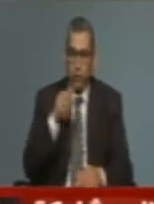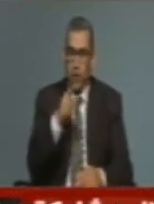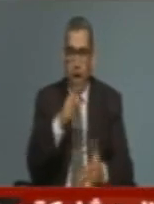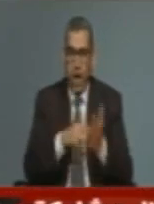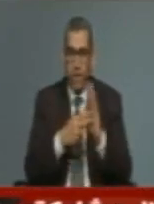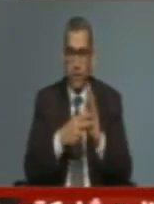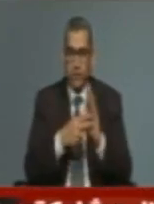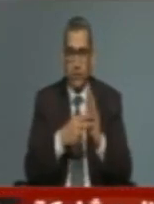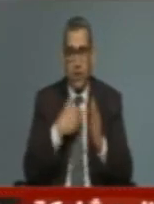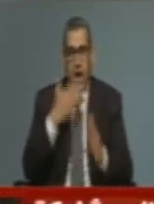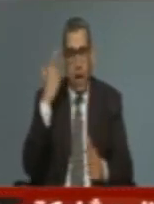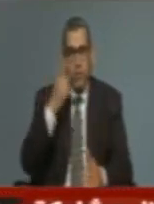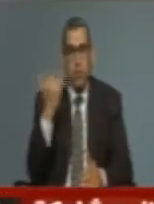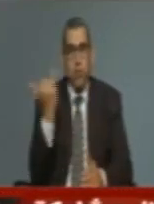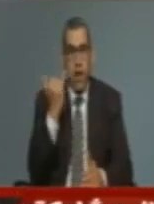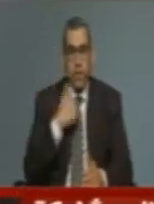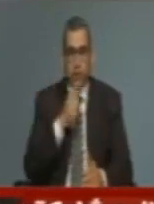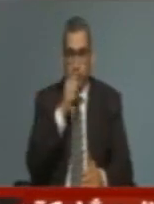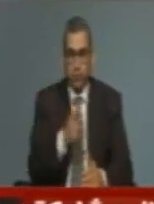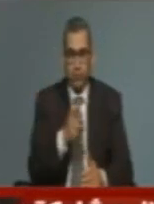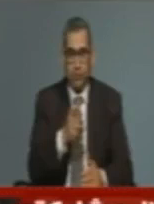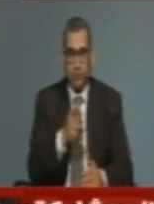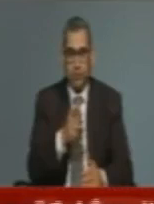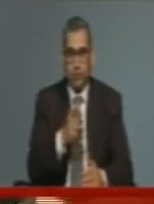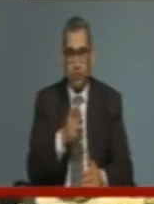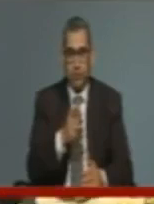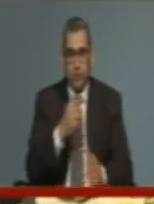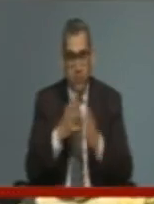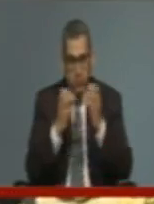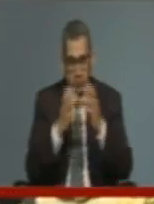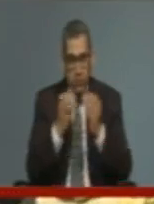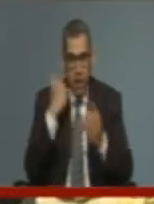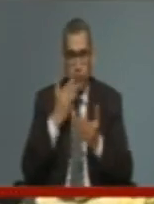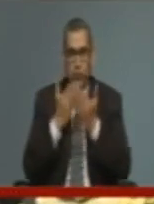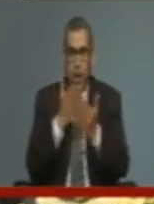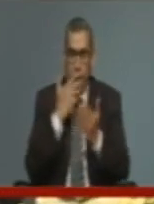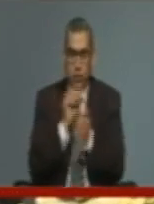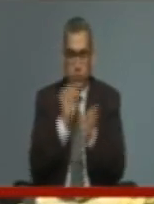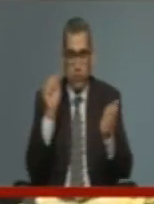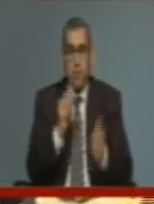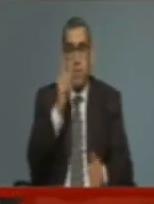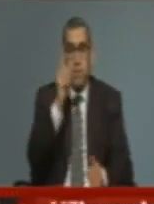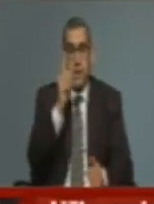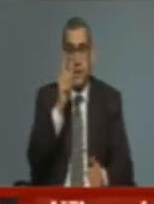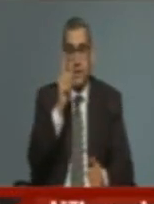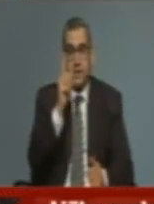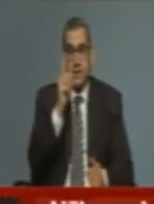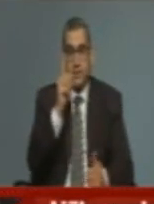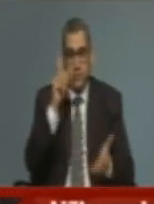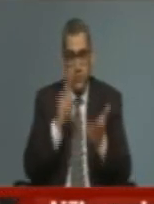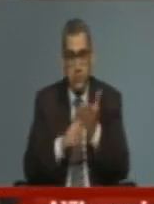ومهم قوي ان احنا مش ان احنا نحلينا المساله بالطريقه ديت، لكن ان الناس اللي